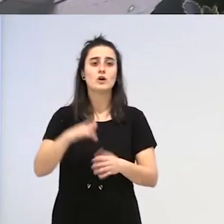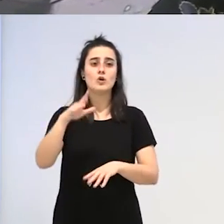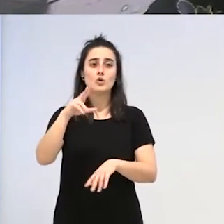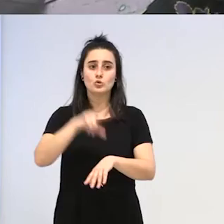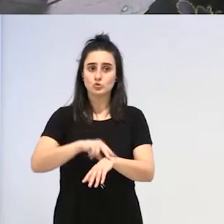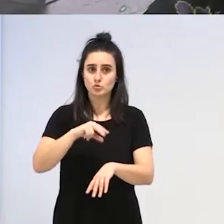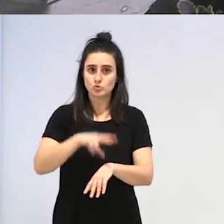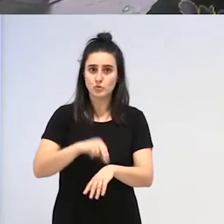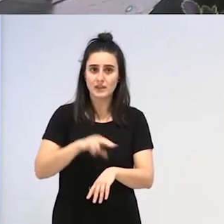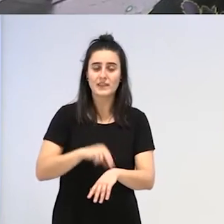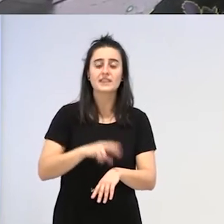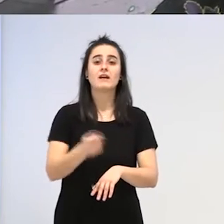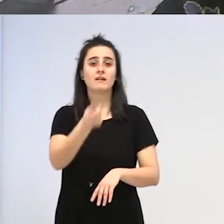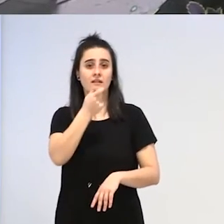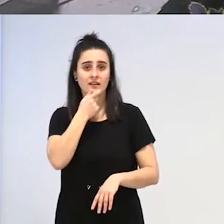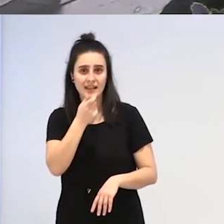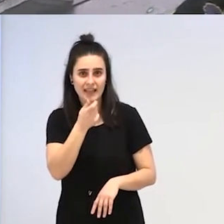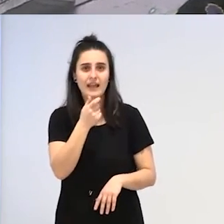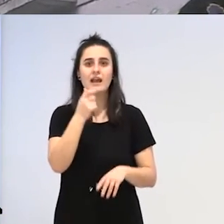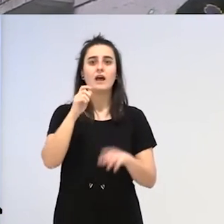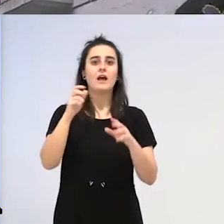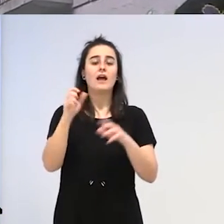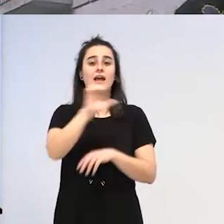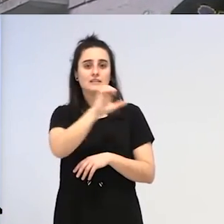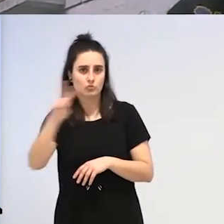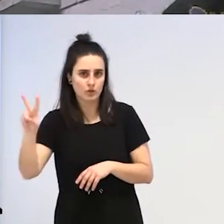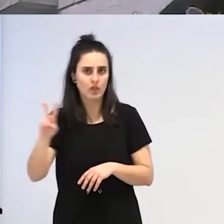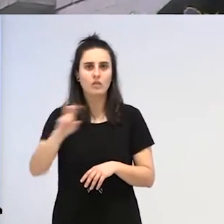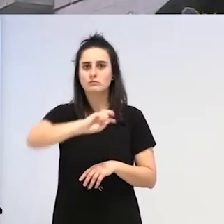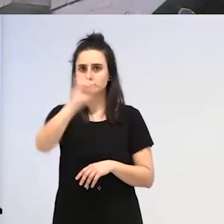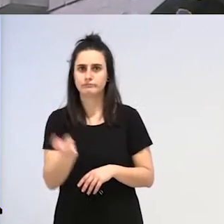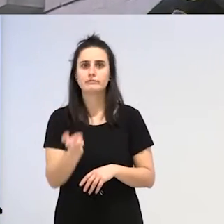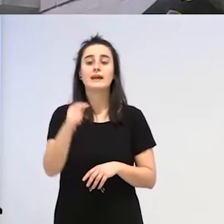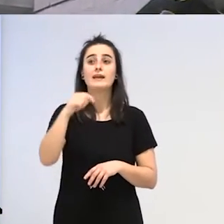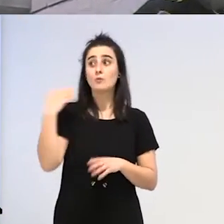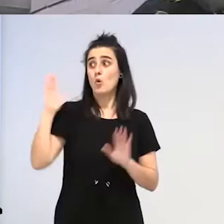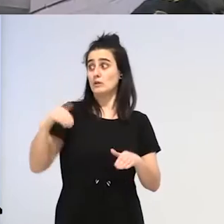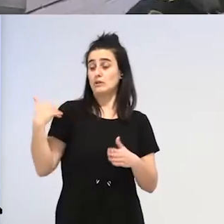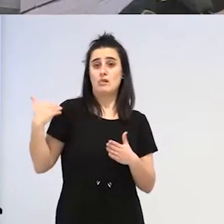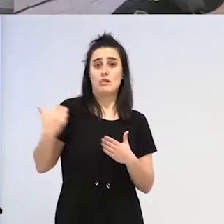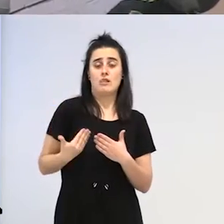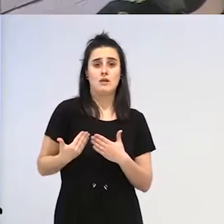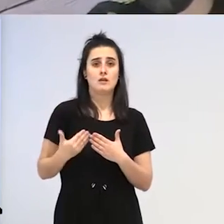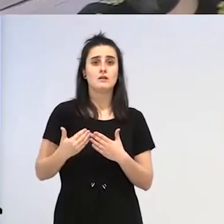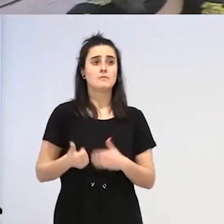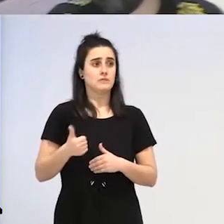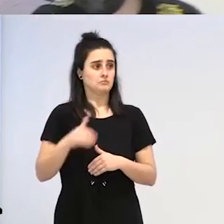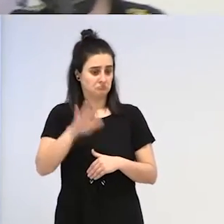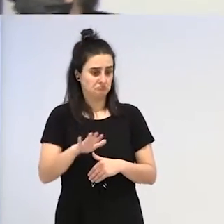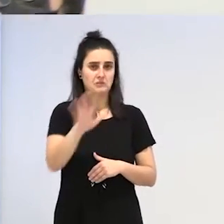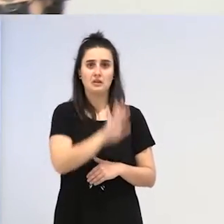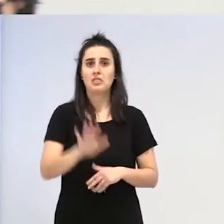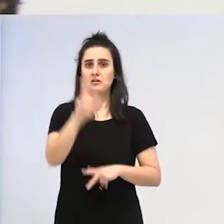Erresuma Batuan, Estatu Batuetan ere, eta azken bolada honetan gehiago hemendik